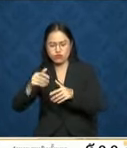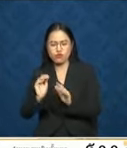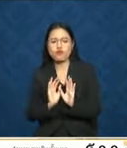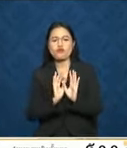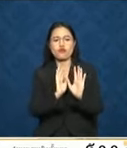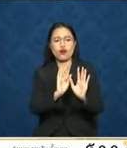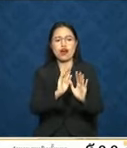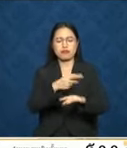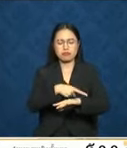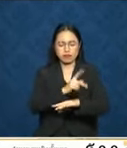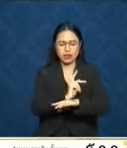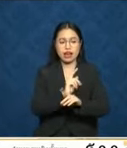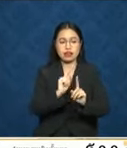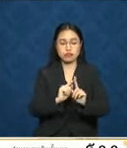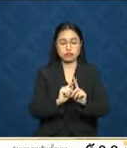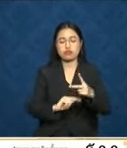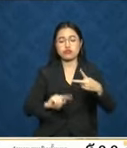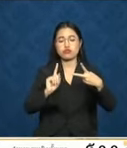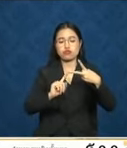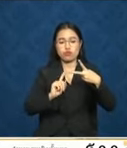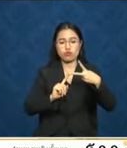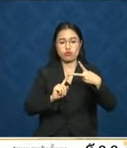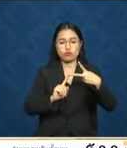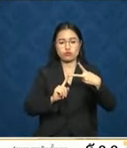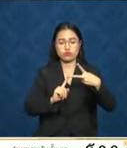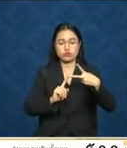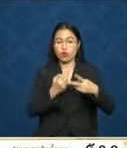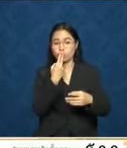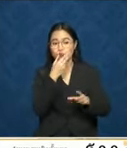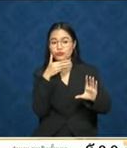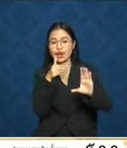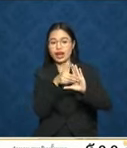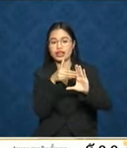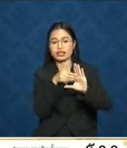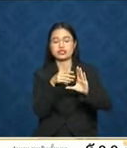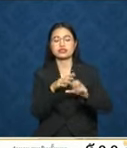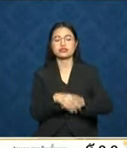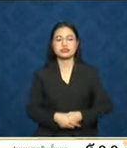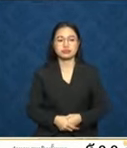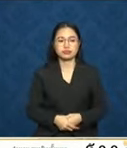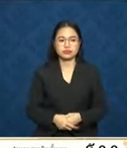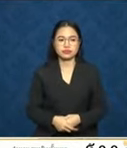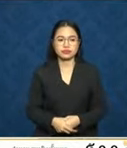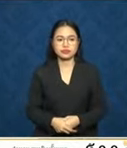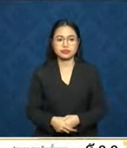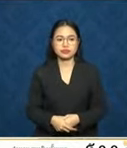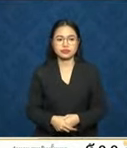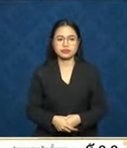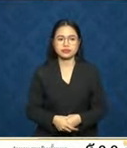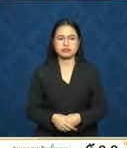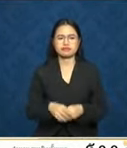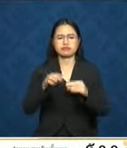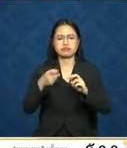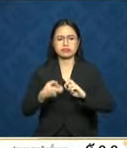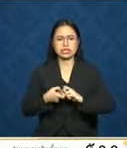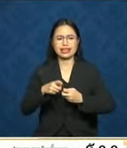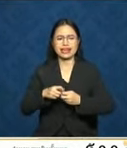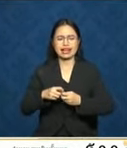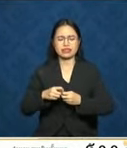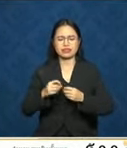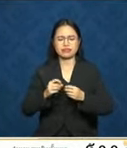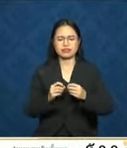ธานเรื่องที่1 นะครับเรื่องต่อมาครับเรื่องที่2ขอสไลด์ด้วยครับเกี่ยวกับปัญหาเสาไฟ